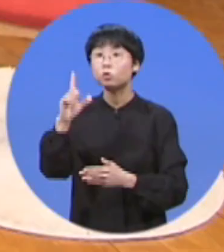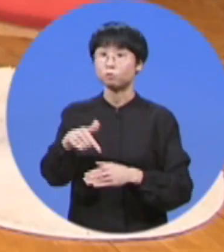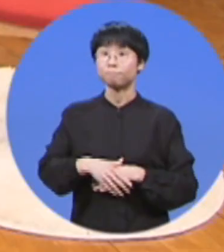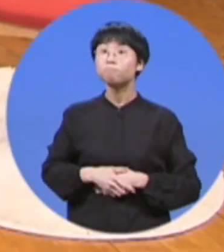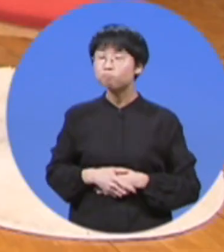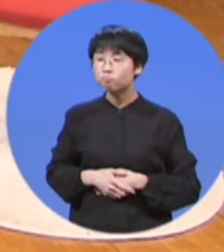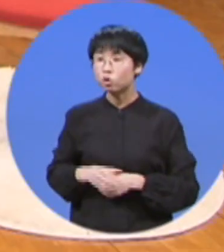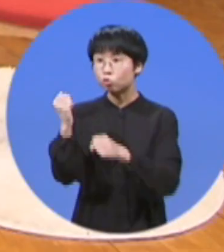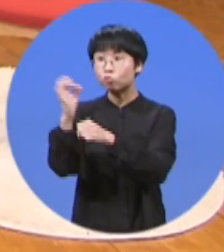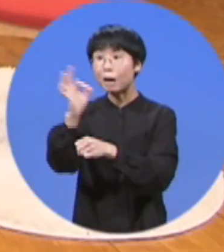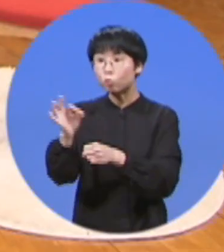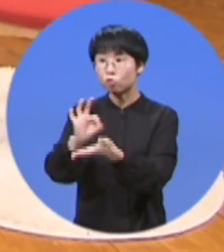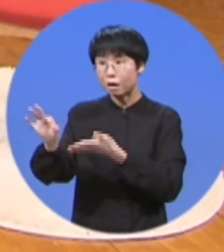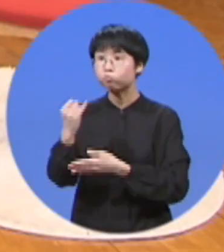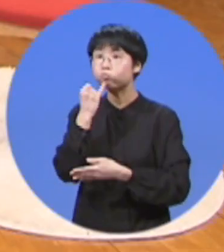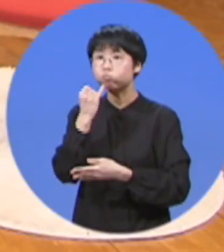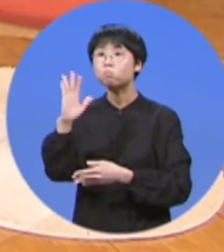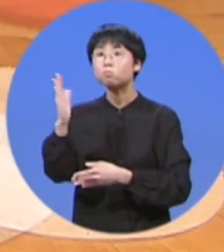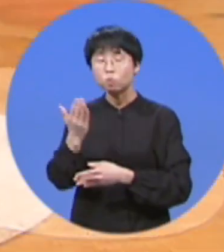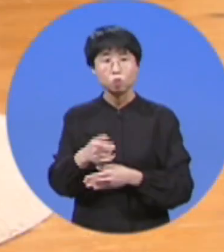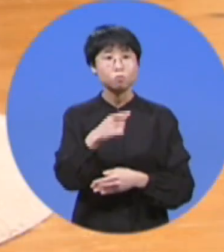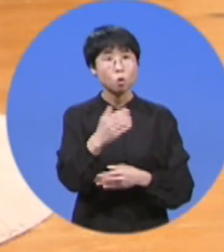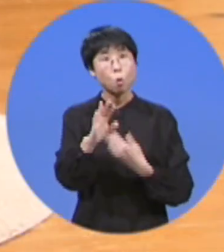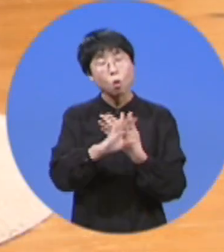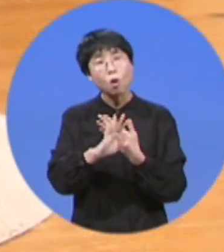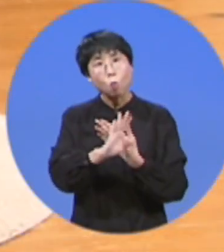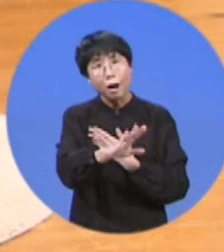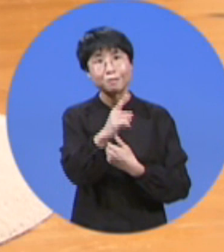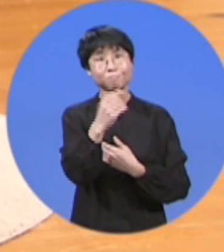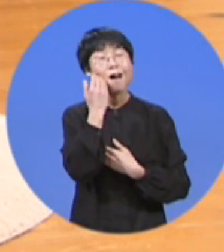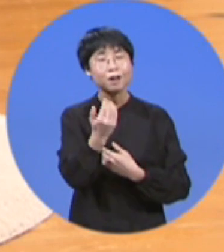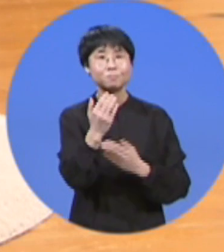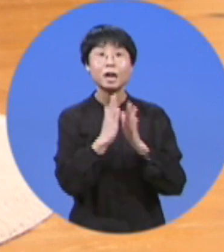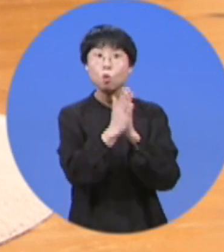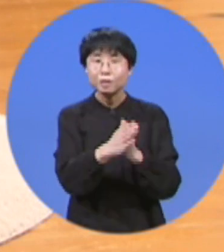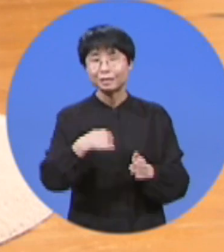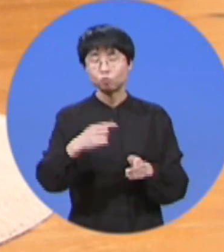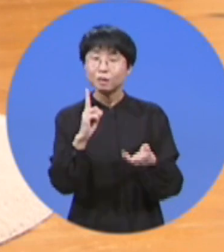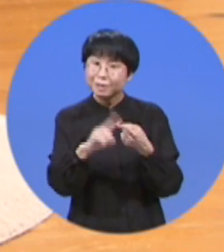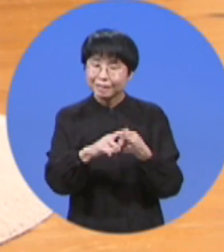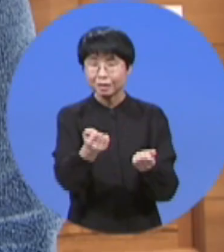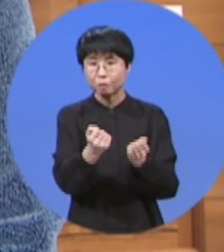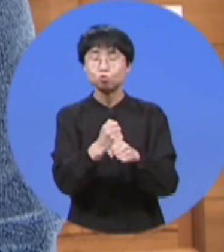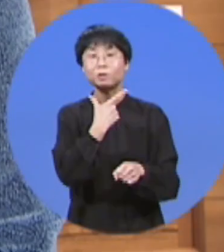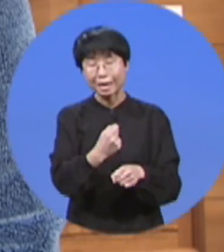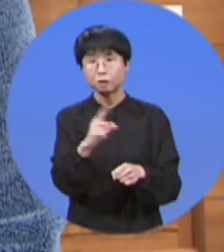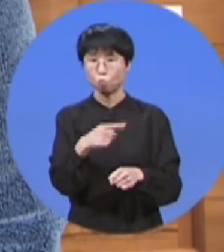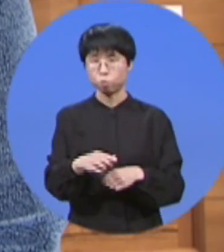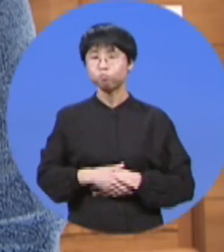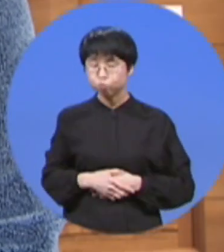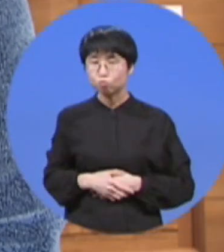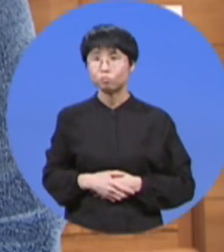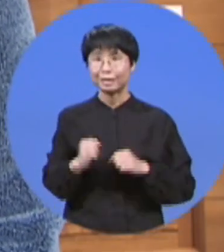に、既製品だけではなくて誰かに頼んで自分だけの家具を欲しいなっていう方のために、やっぱり千葉ではなかな